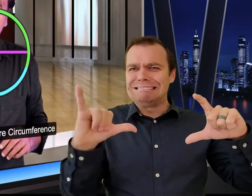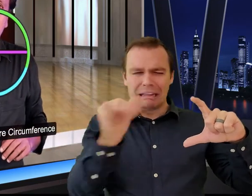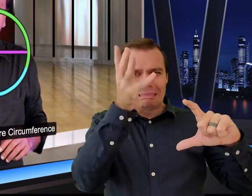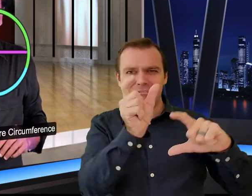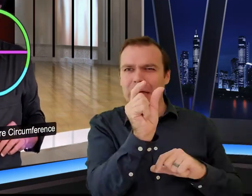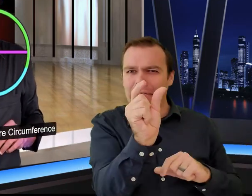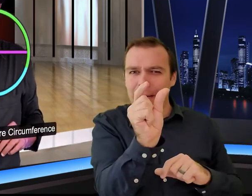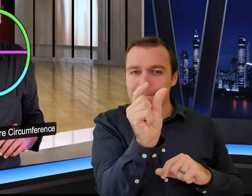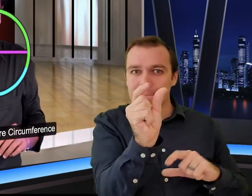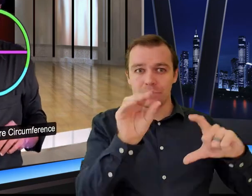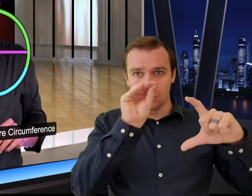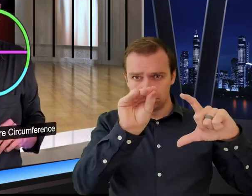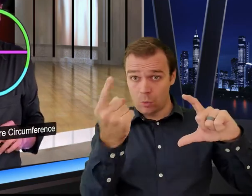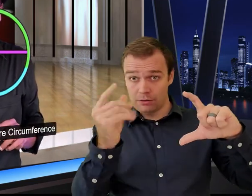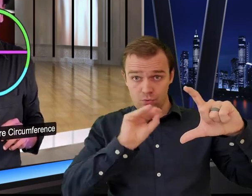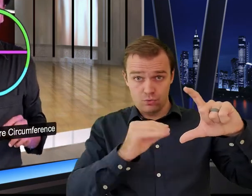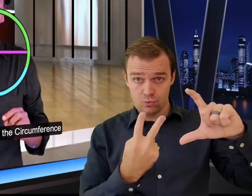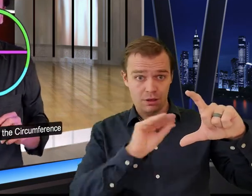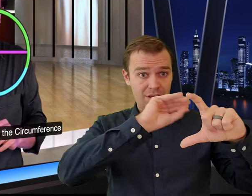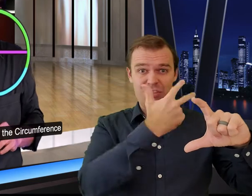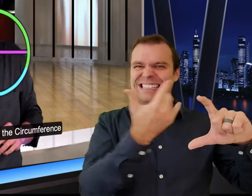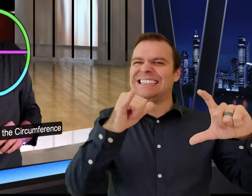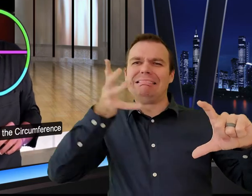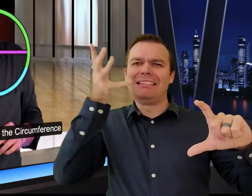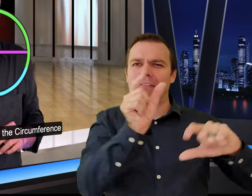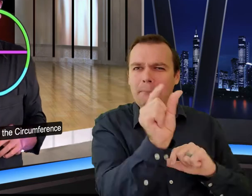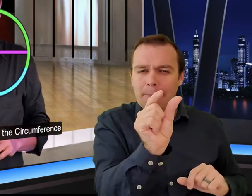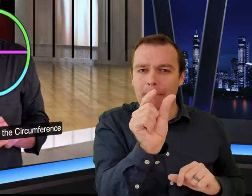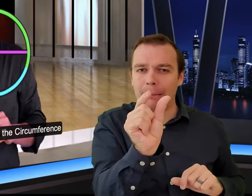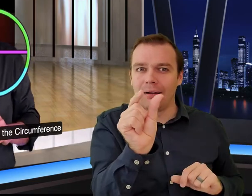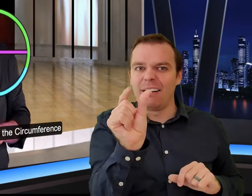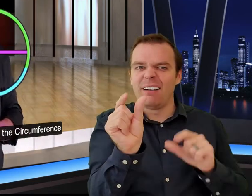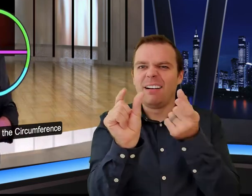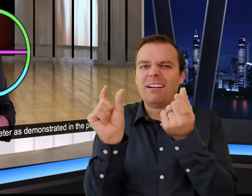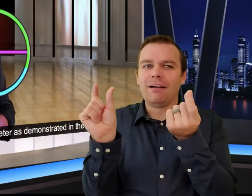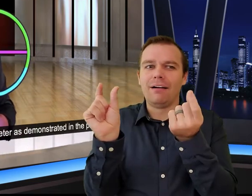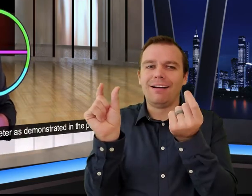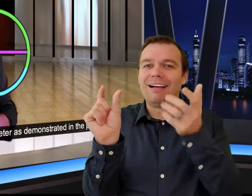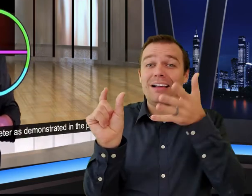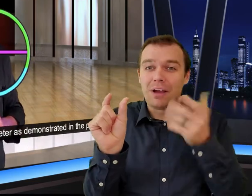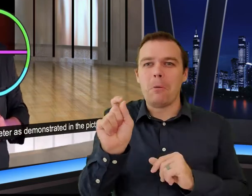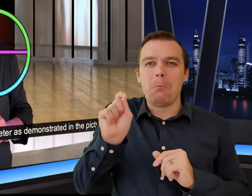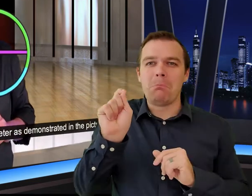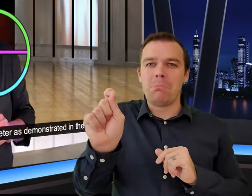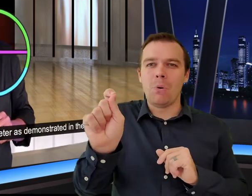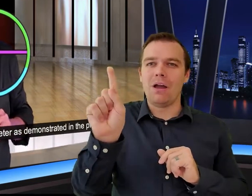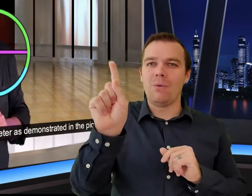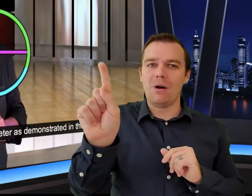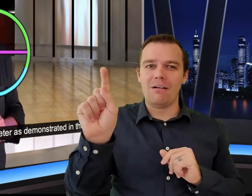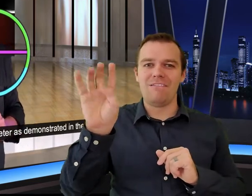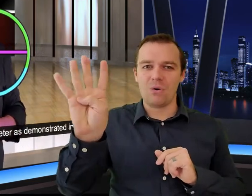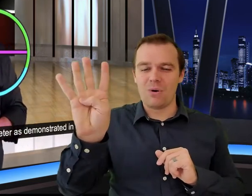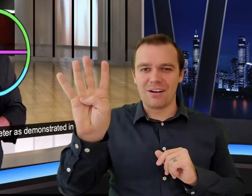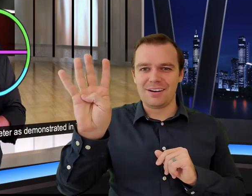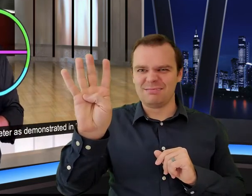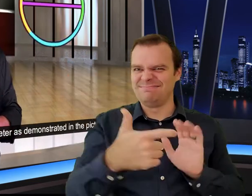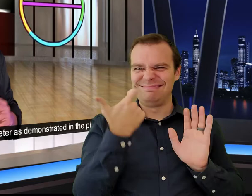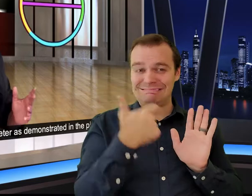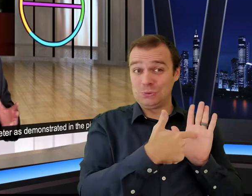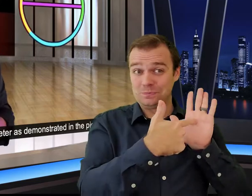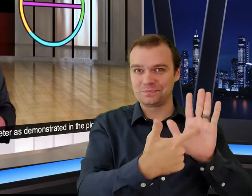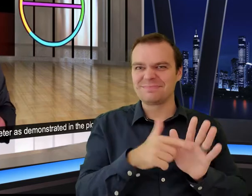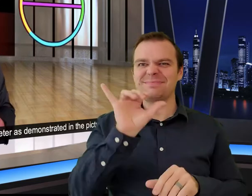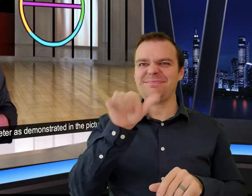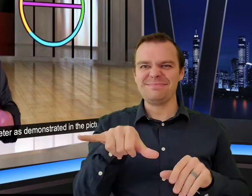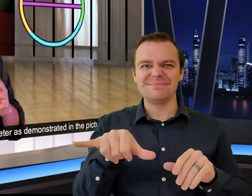भी पूरा सर्कमफ्रेंस पूरा नहीं होता, वो डायमीटर का जरा सा बच जाता है, और वो जरा सा जो पॉइंट बच जाता है वो 0.14 होता है, जैसे